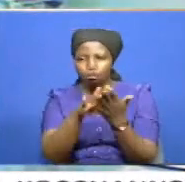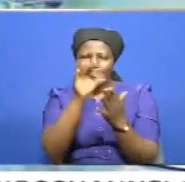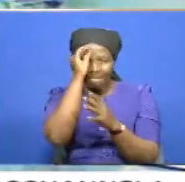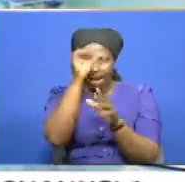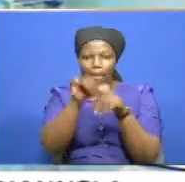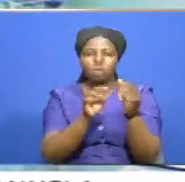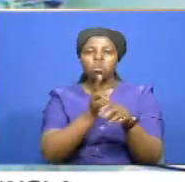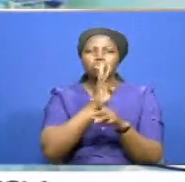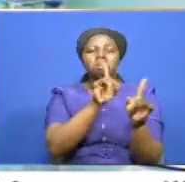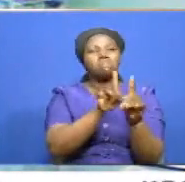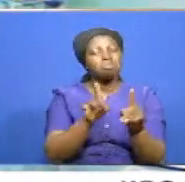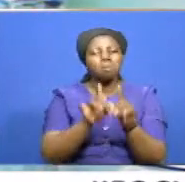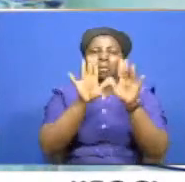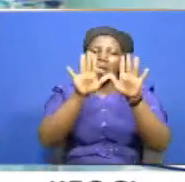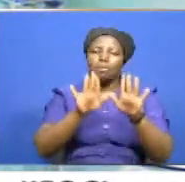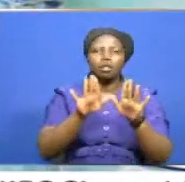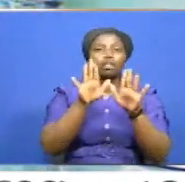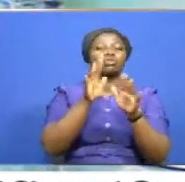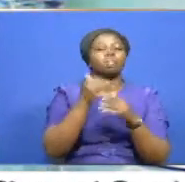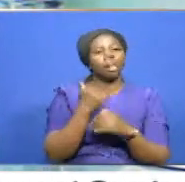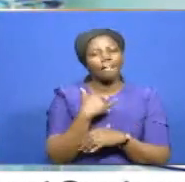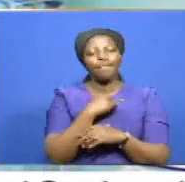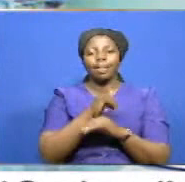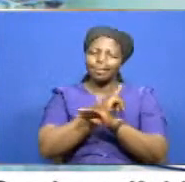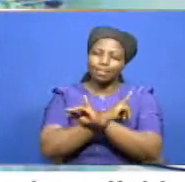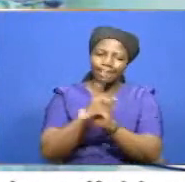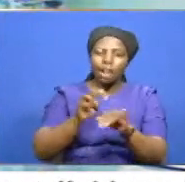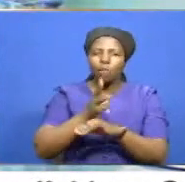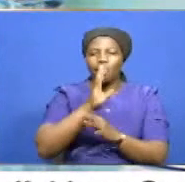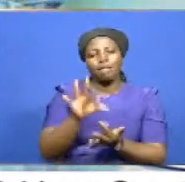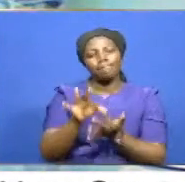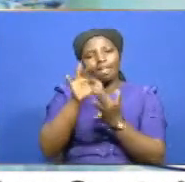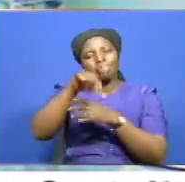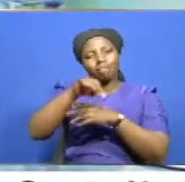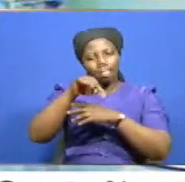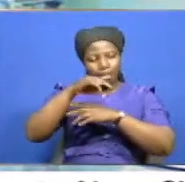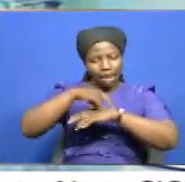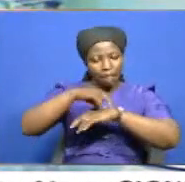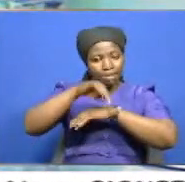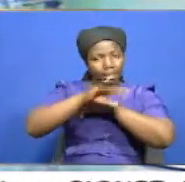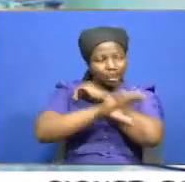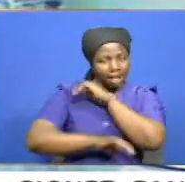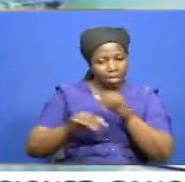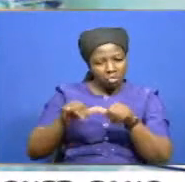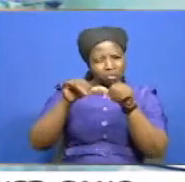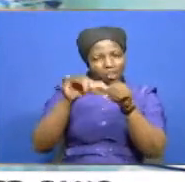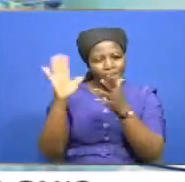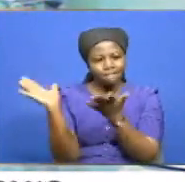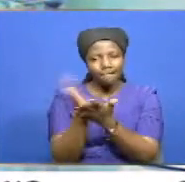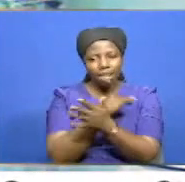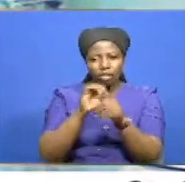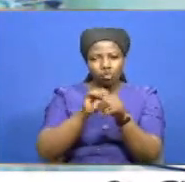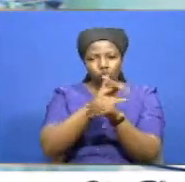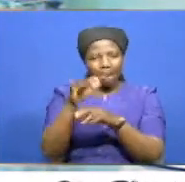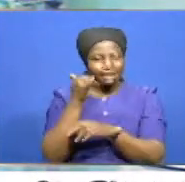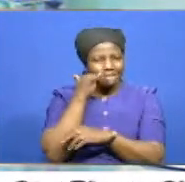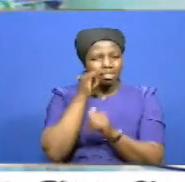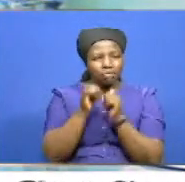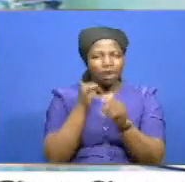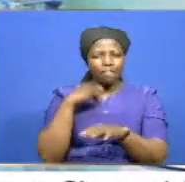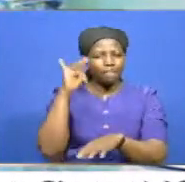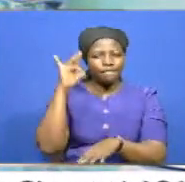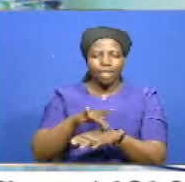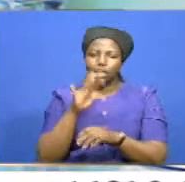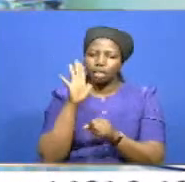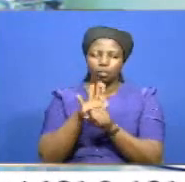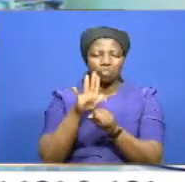umuhimu wa kujua maji safi, hususan wakati huu ambapo taifa hili linazidi kupambana na gonjwa la corona ambalo limeathiri watu